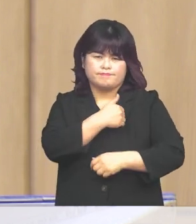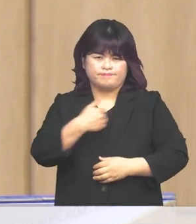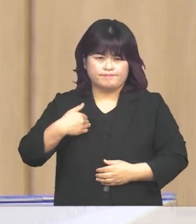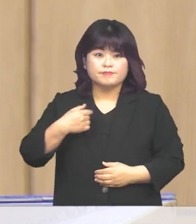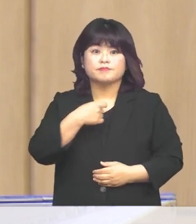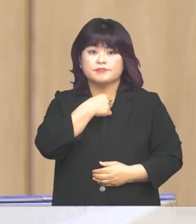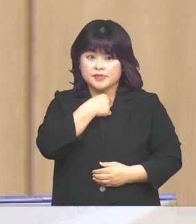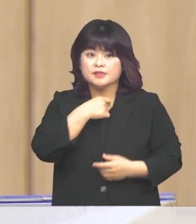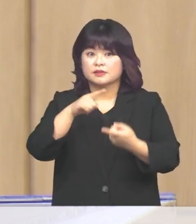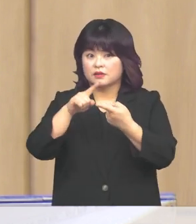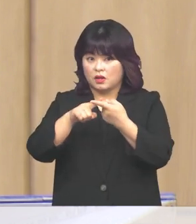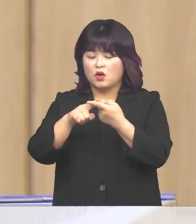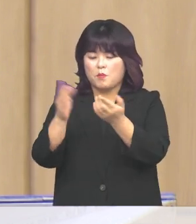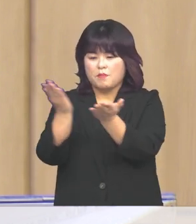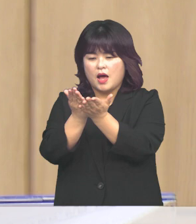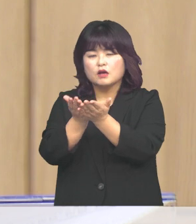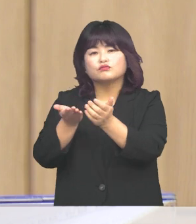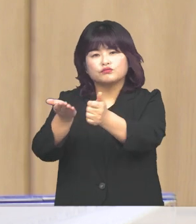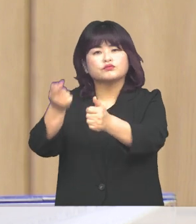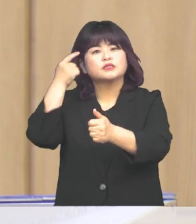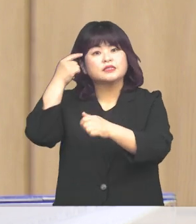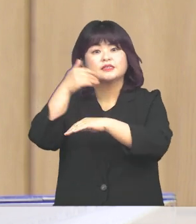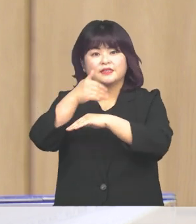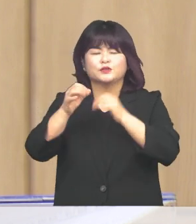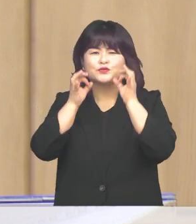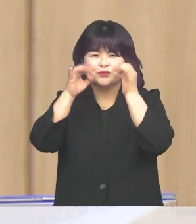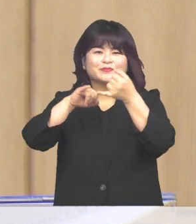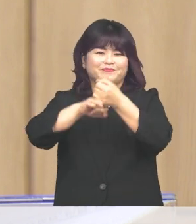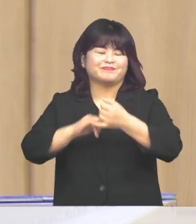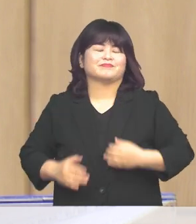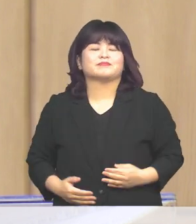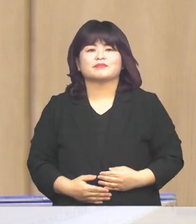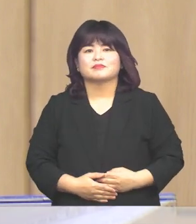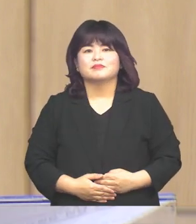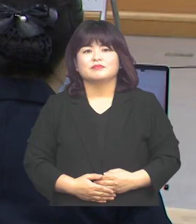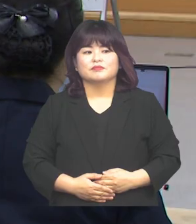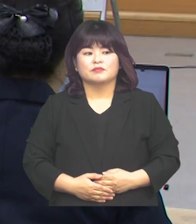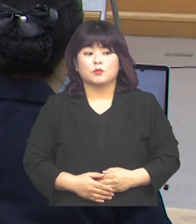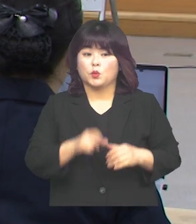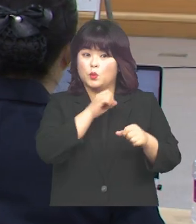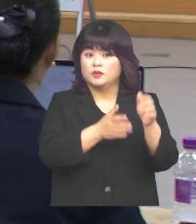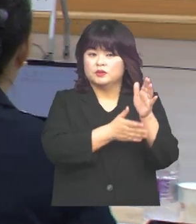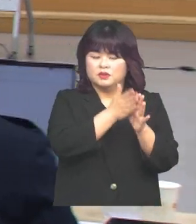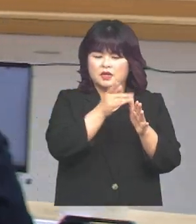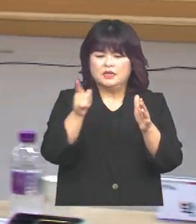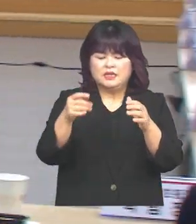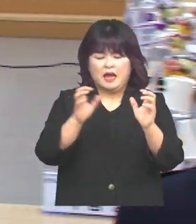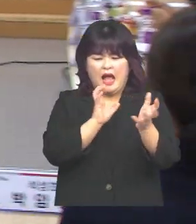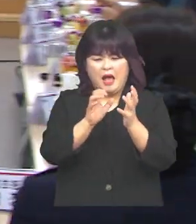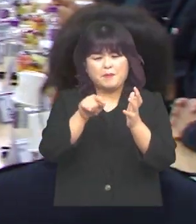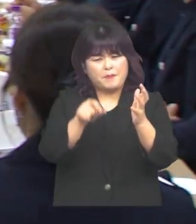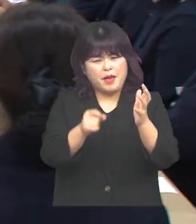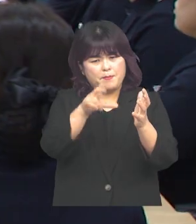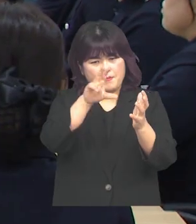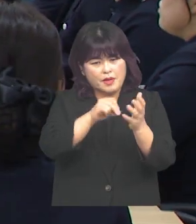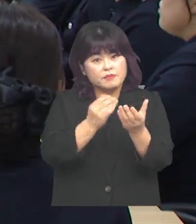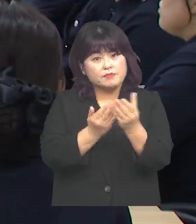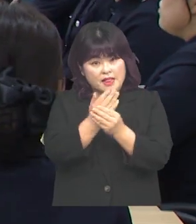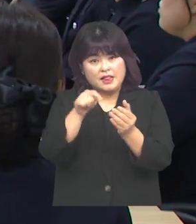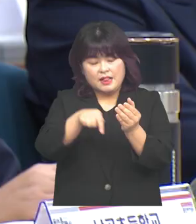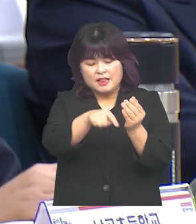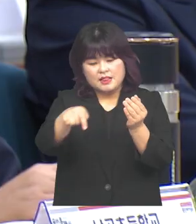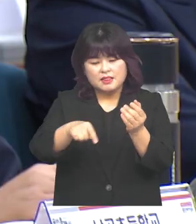좀 흡족할 수 있을 정도의 조치를 하도록 노력을 하겠습니다. 시는 이번 간담회에서 논의된